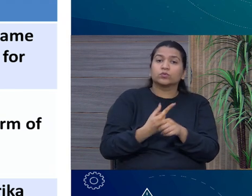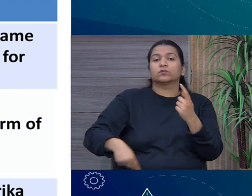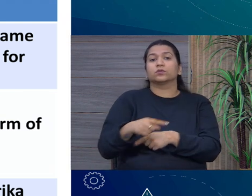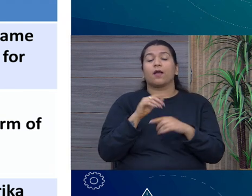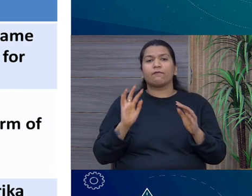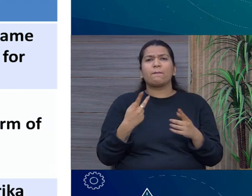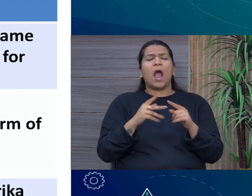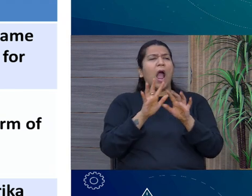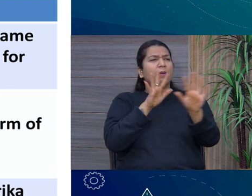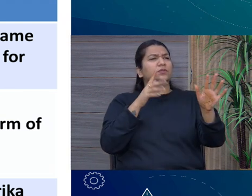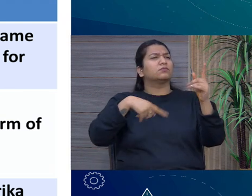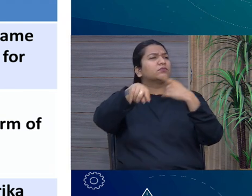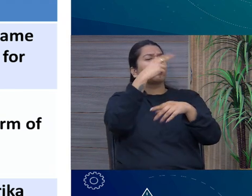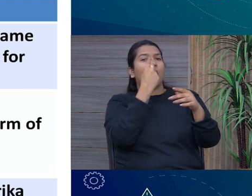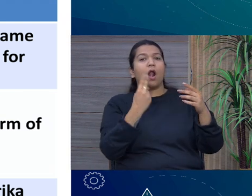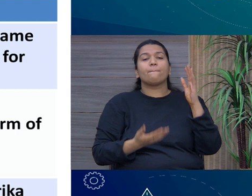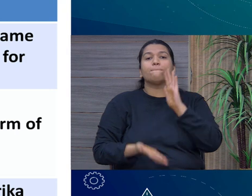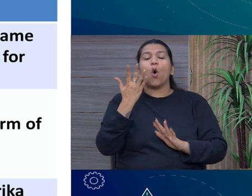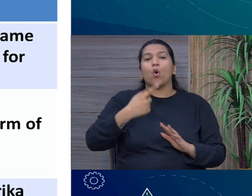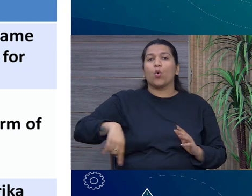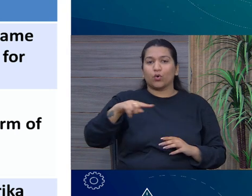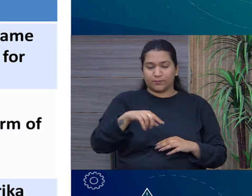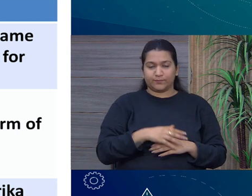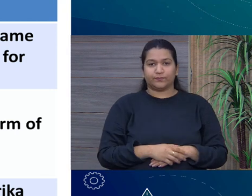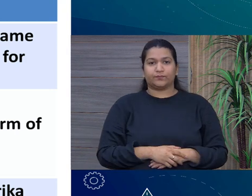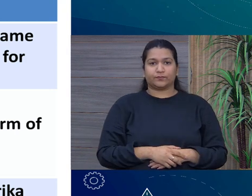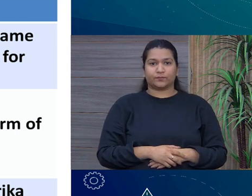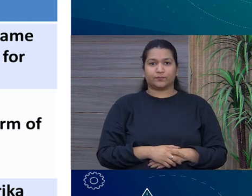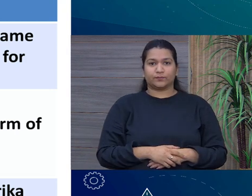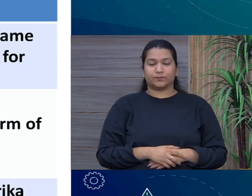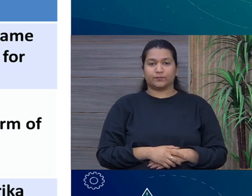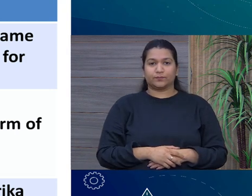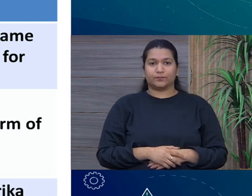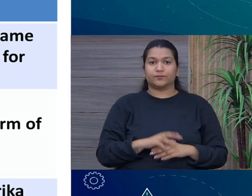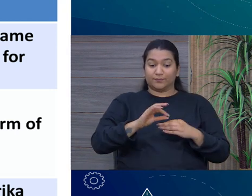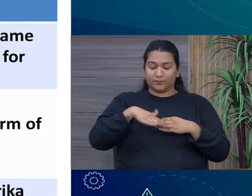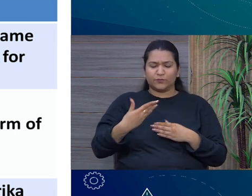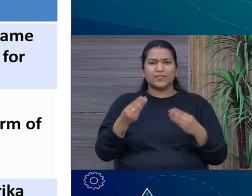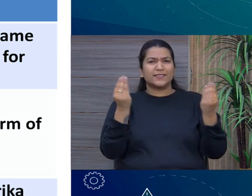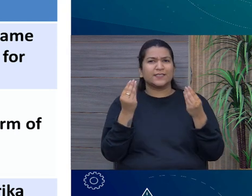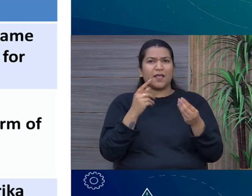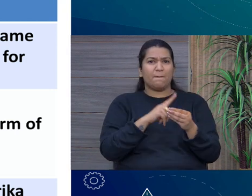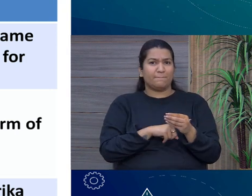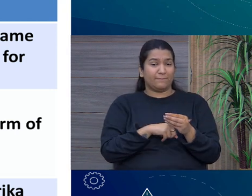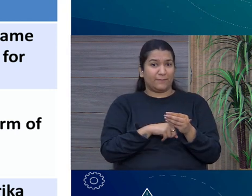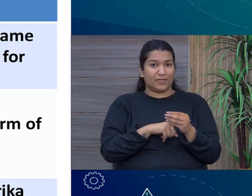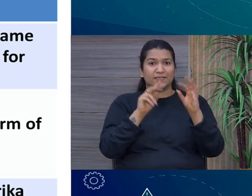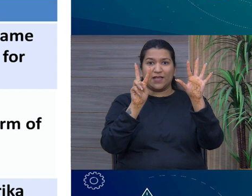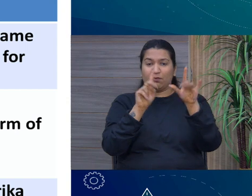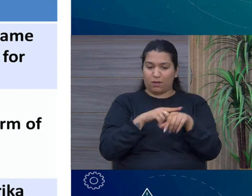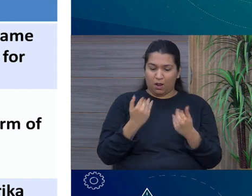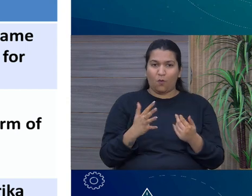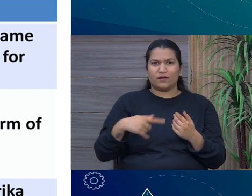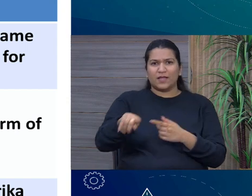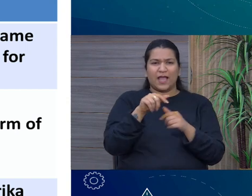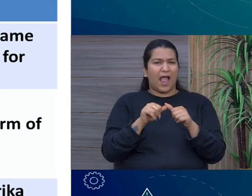एब्स्ट्रैक्ट पेंटिंग का चलन था पाला टाइम पे। कुछ एक एक्टिविटीज हम देख सकते हैं, हमारे पास 7 मिनट का समय भी बाकी है, जल्दी से देख लेते हैं।